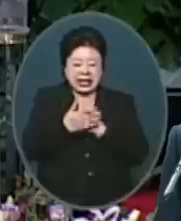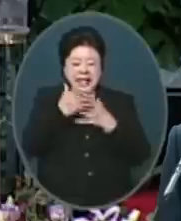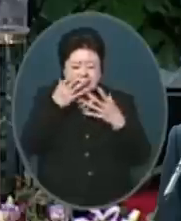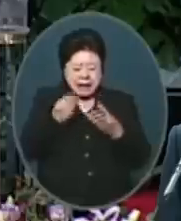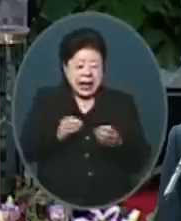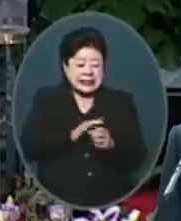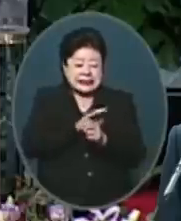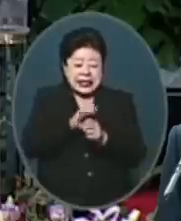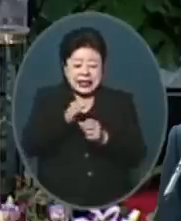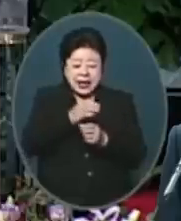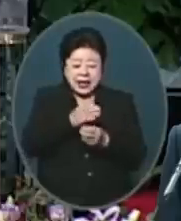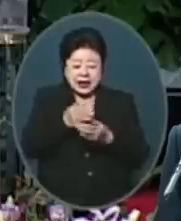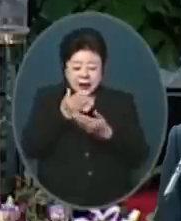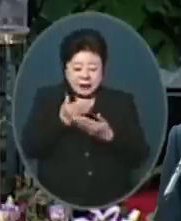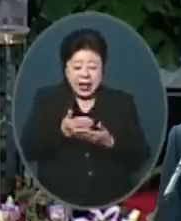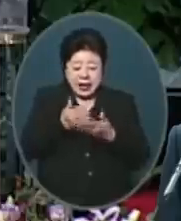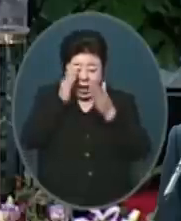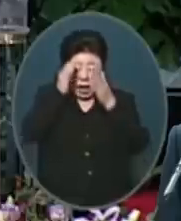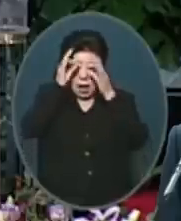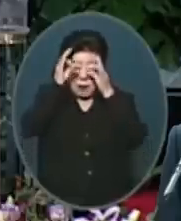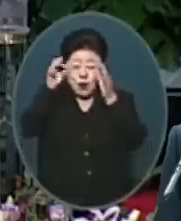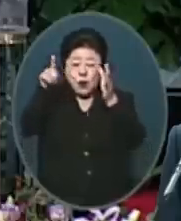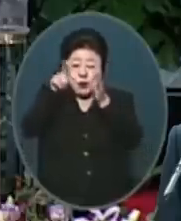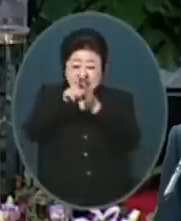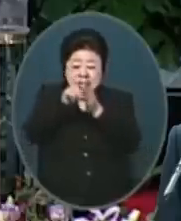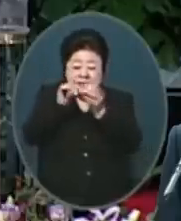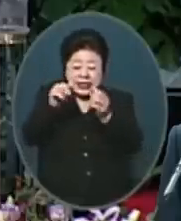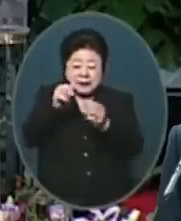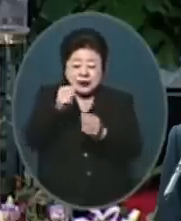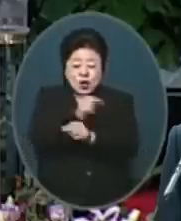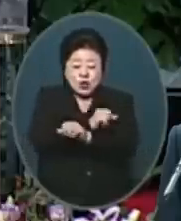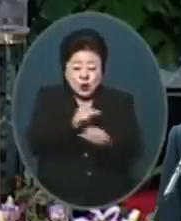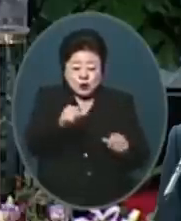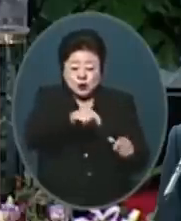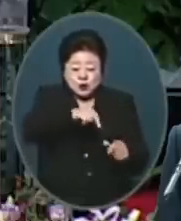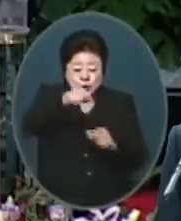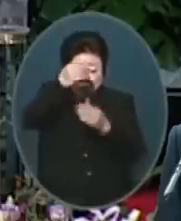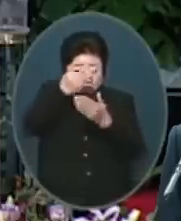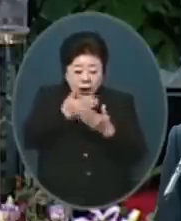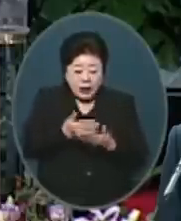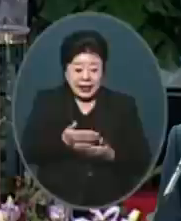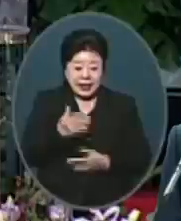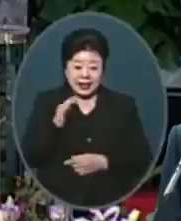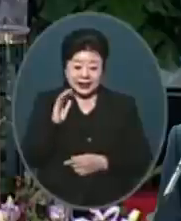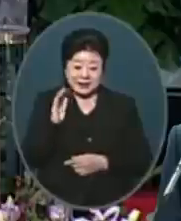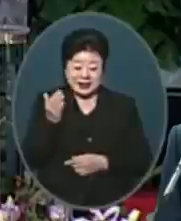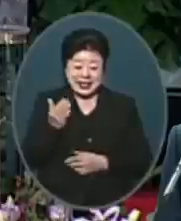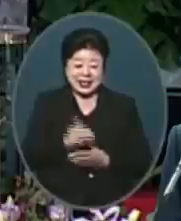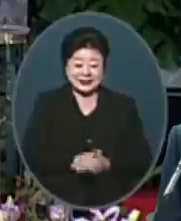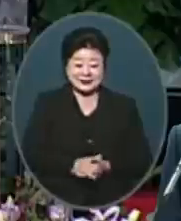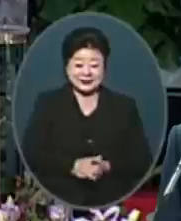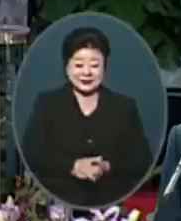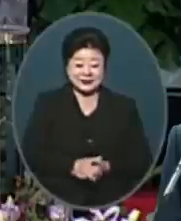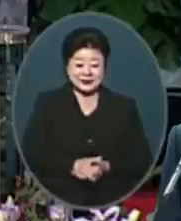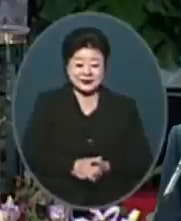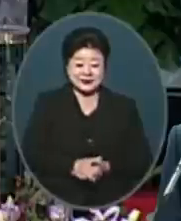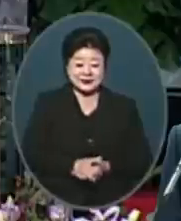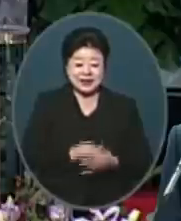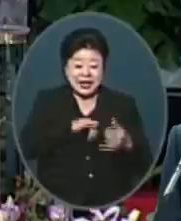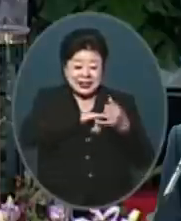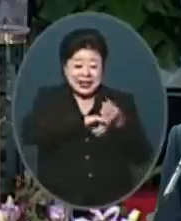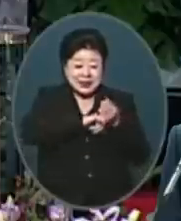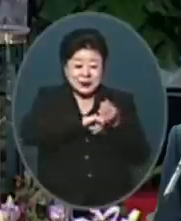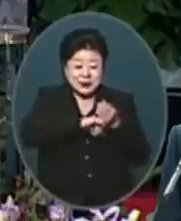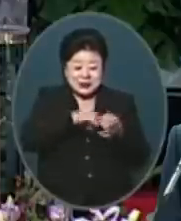한량없는 사랑을 바라보고 믿는 자는 용서와 구원을 얻게 된다고